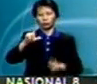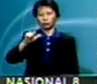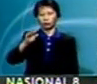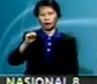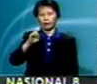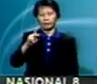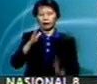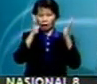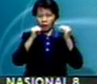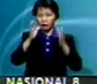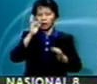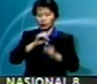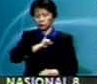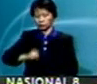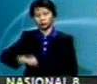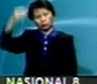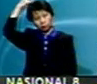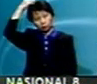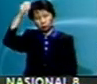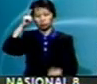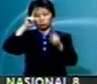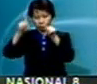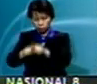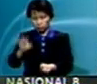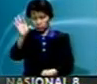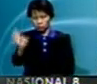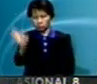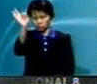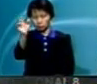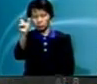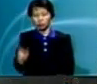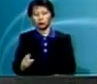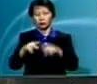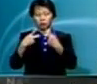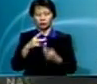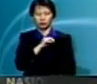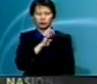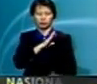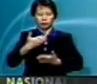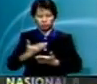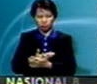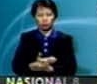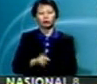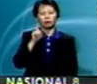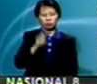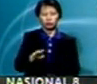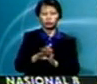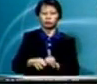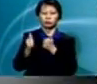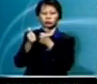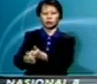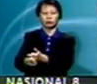Mohamad berharap jika Sultan Selangor berkenan melantik wakil parti itu sebagai Menteri Besar Baharu, ia wajar